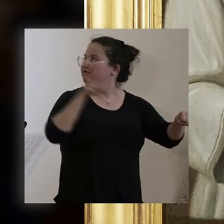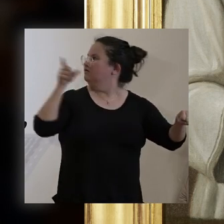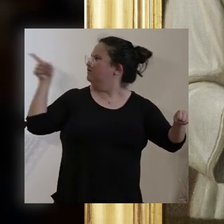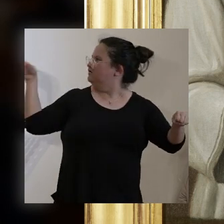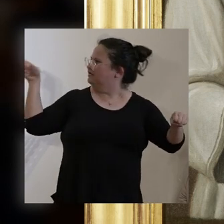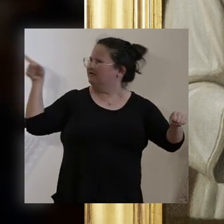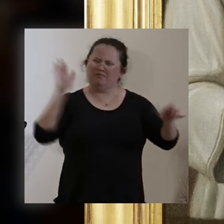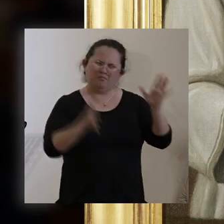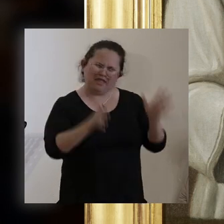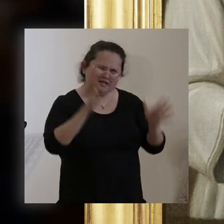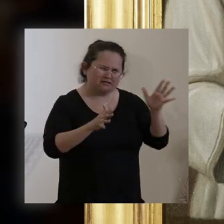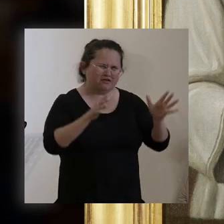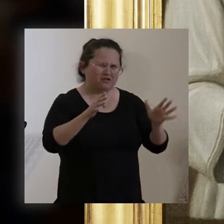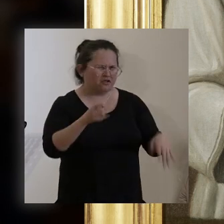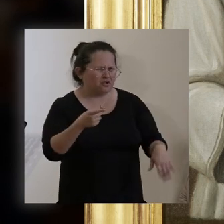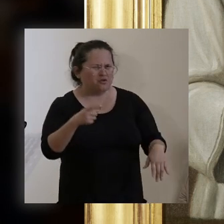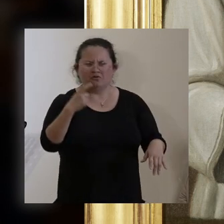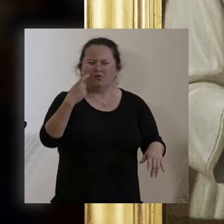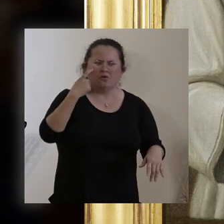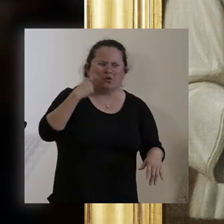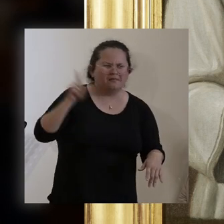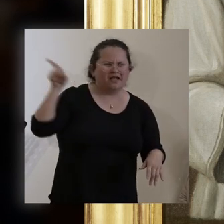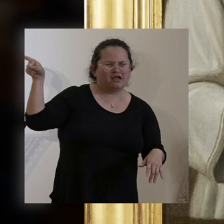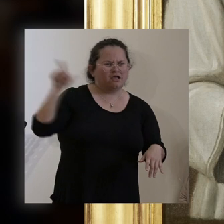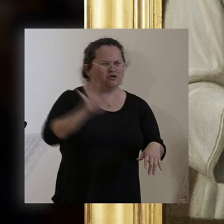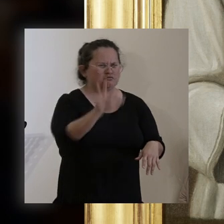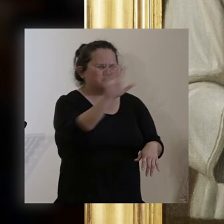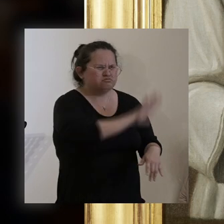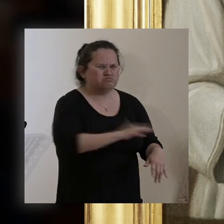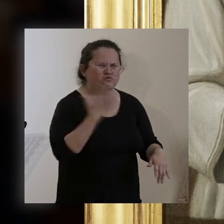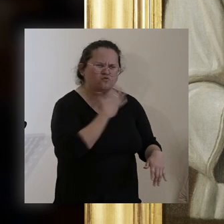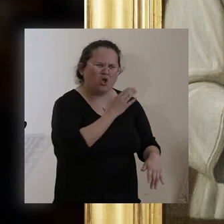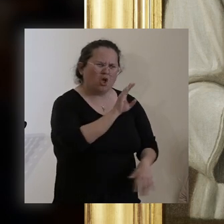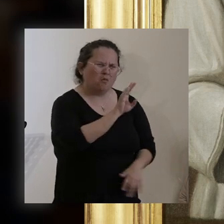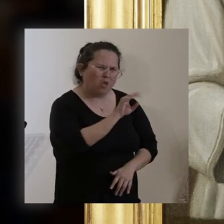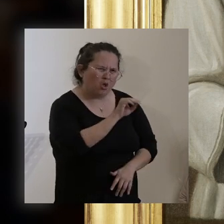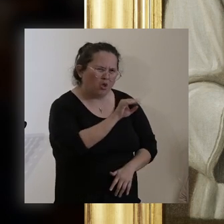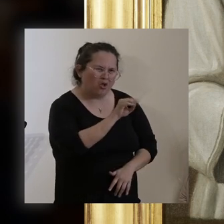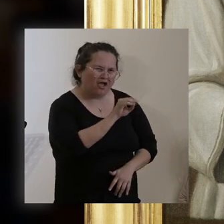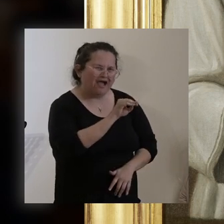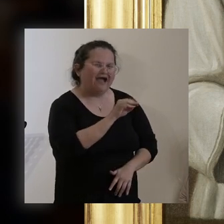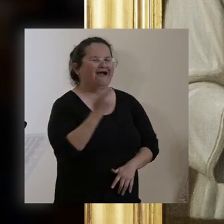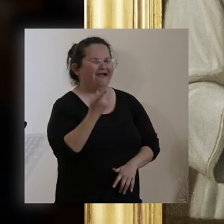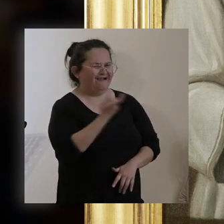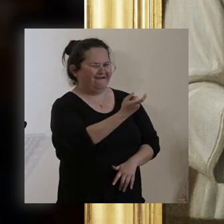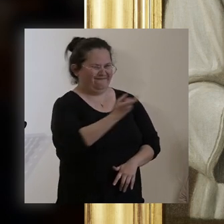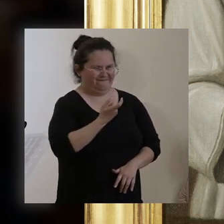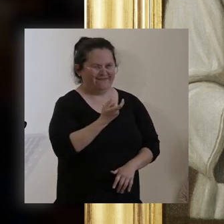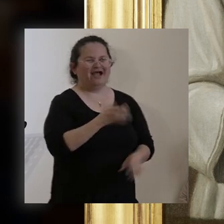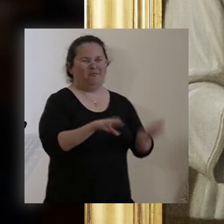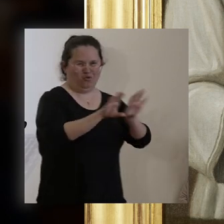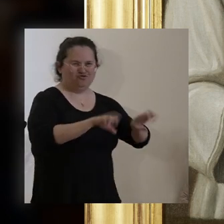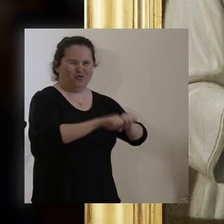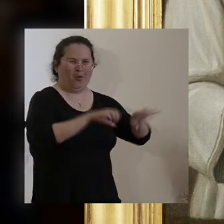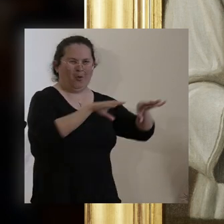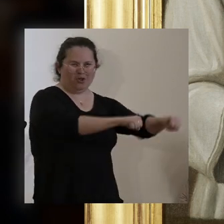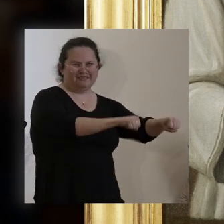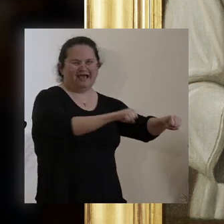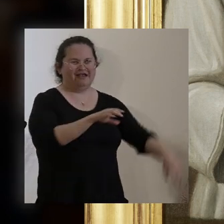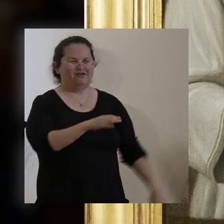rendre compte ici, mais il est de couleur bleue. Et il symbolise aussi une autre production coloniale, celle de l'indigo.